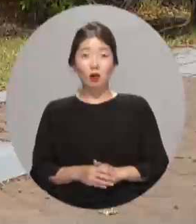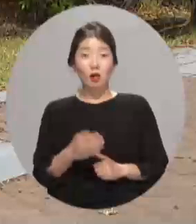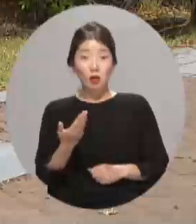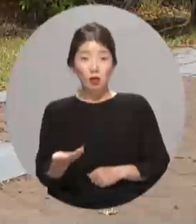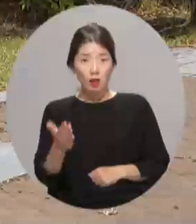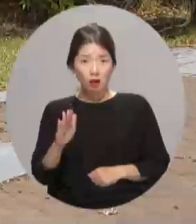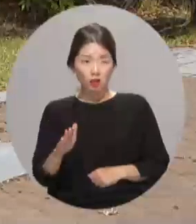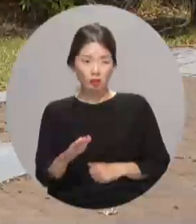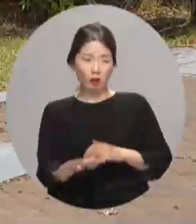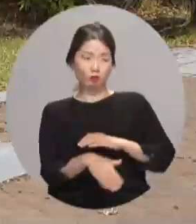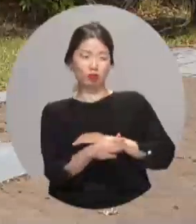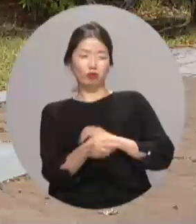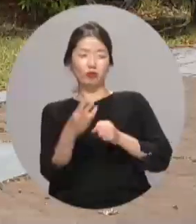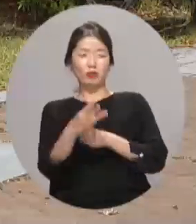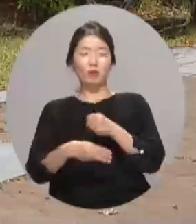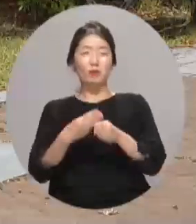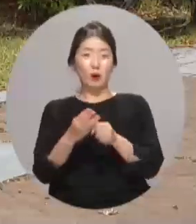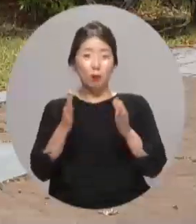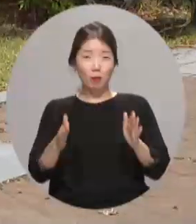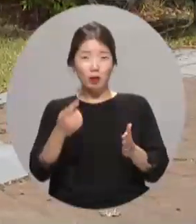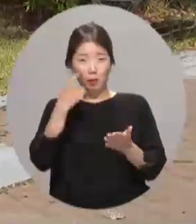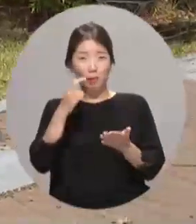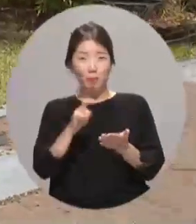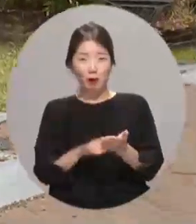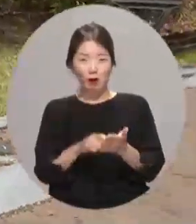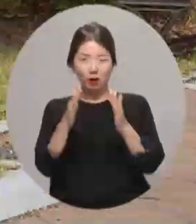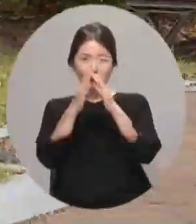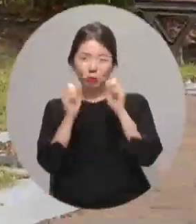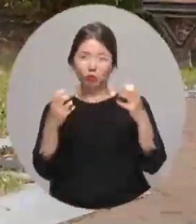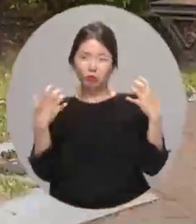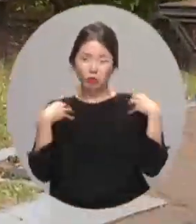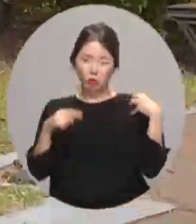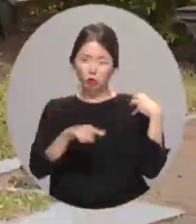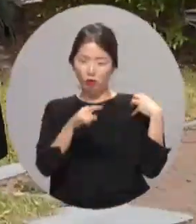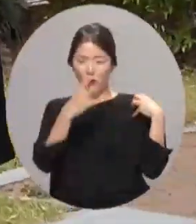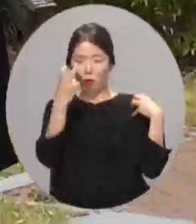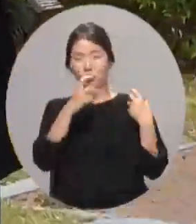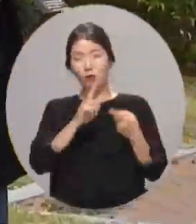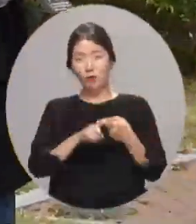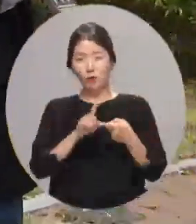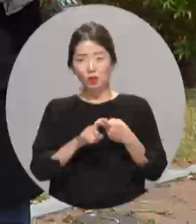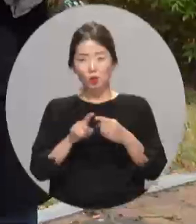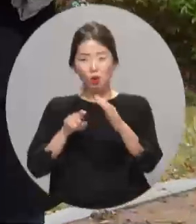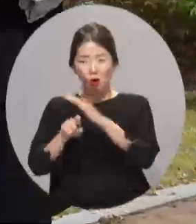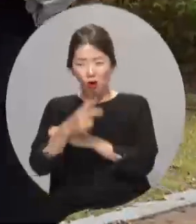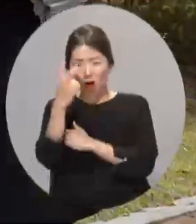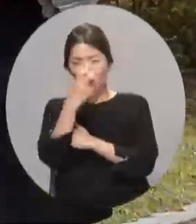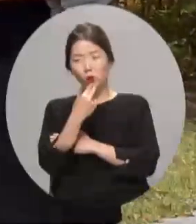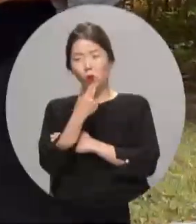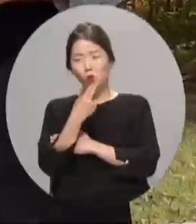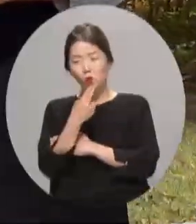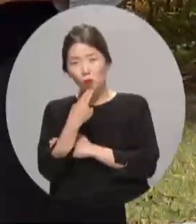하지만 부실 계약이 3년 만에 발견되는 등 전북도의 정산 점검도 현장 점검도